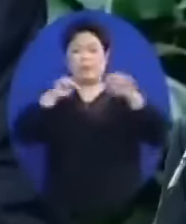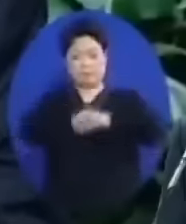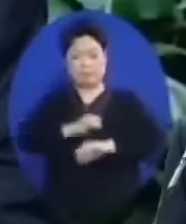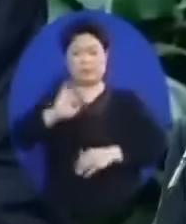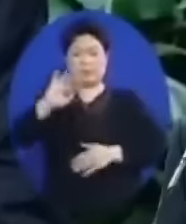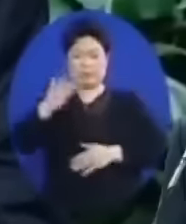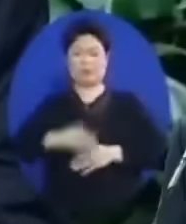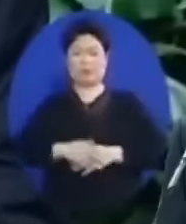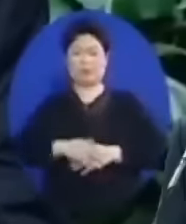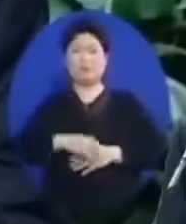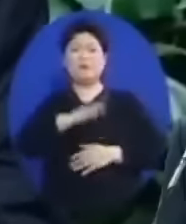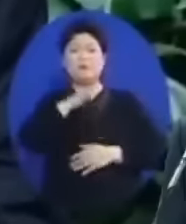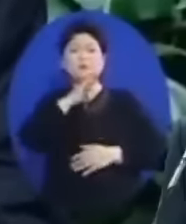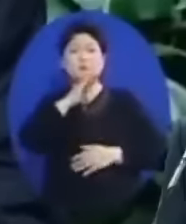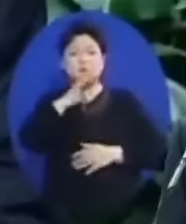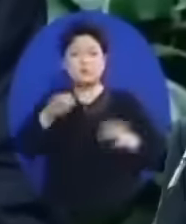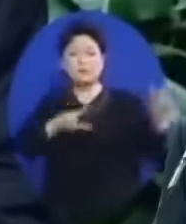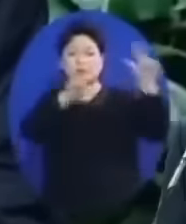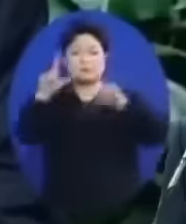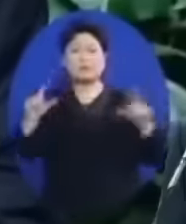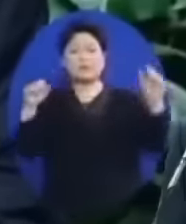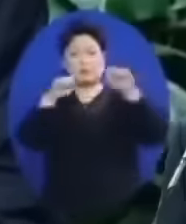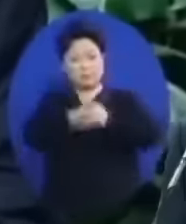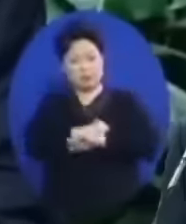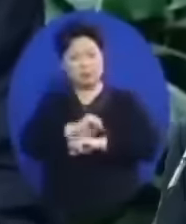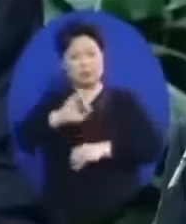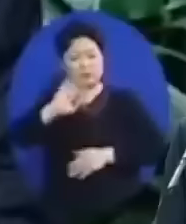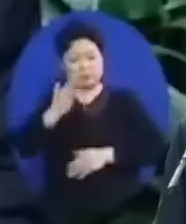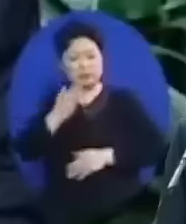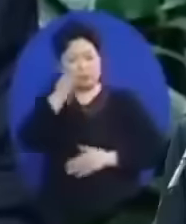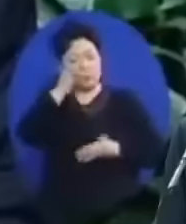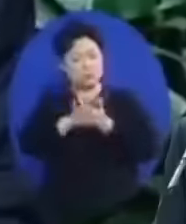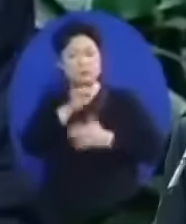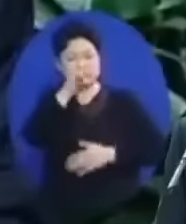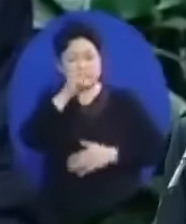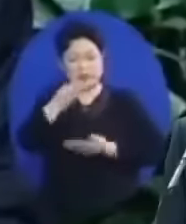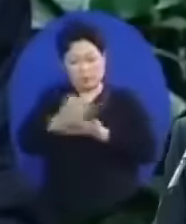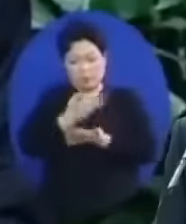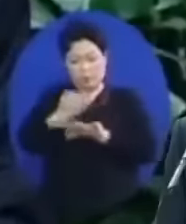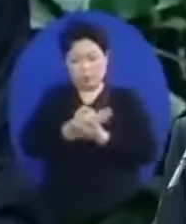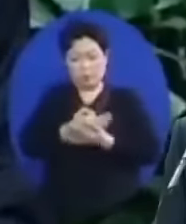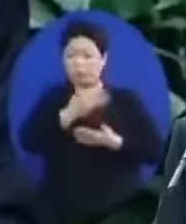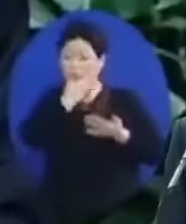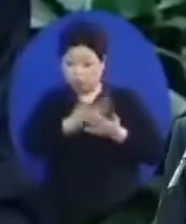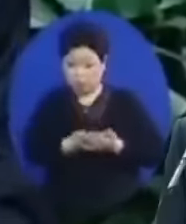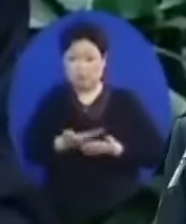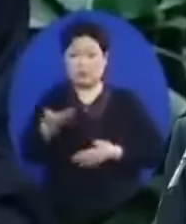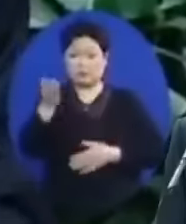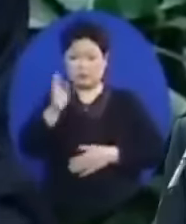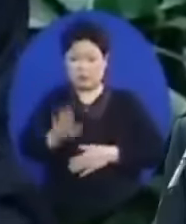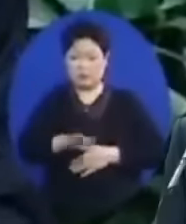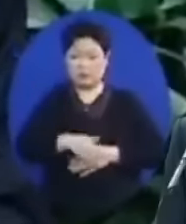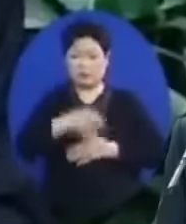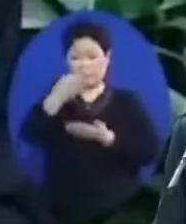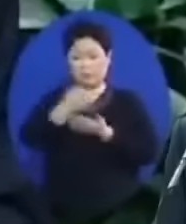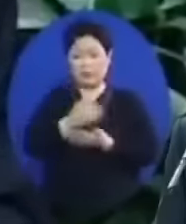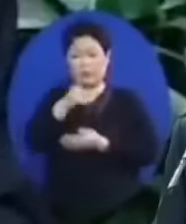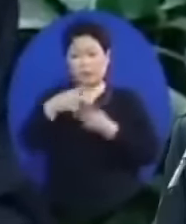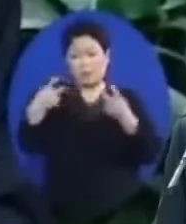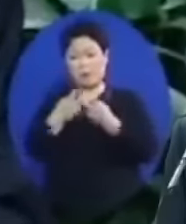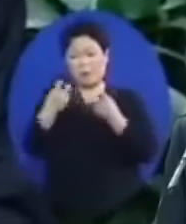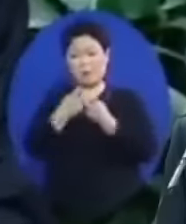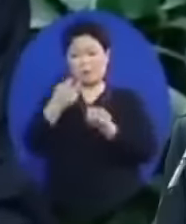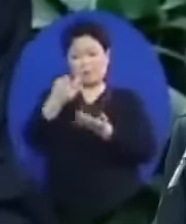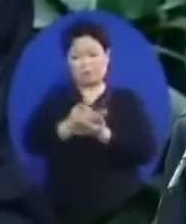망하고 폐인이 되어버린 이야기를 우리가 종종 읽습니다. 재산을 모으는 것도 중요하지만은 재산을 어떻게